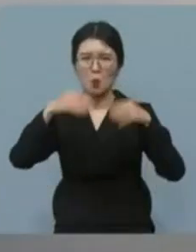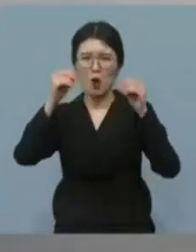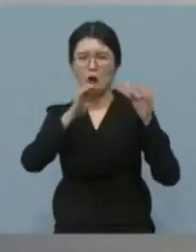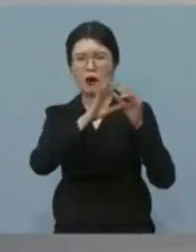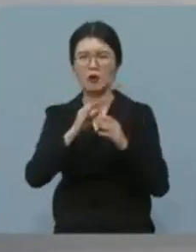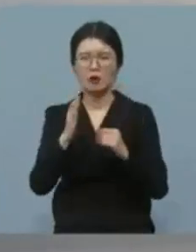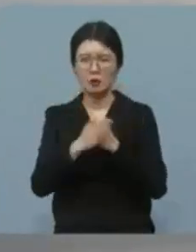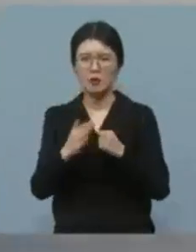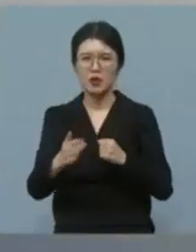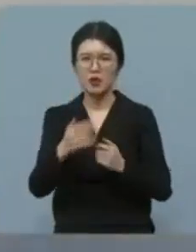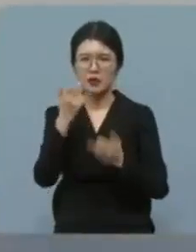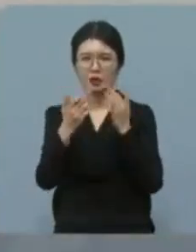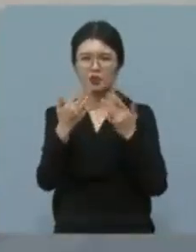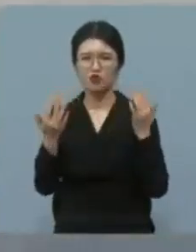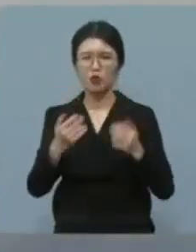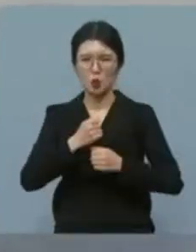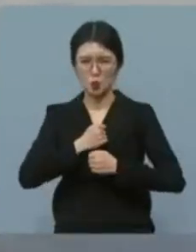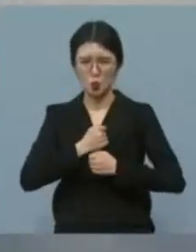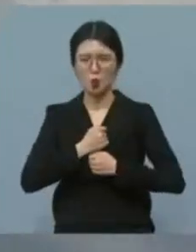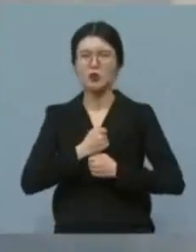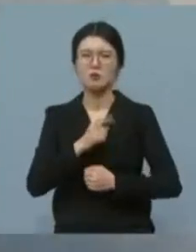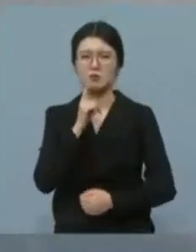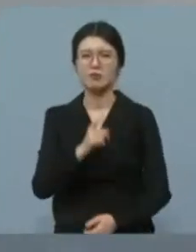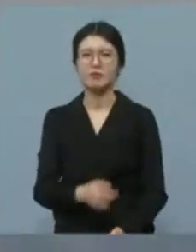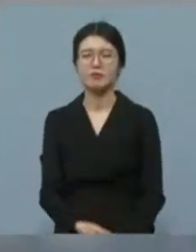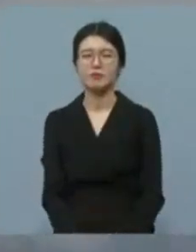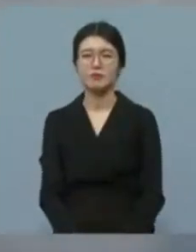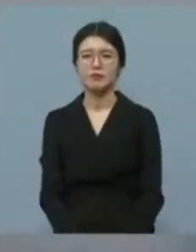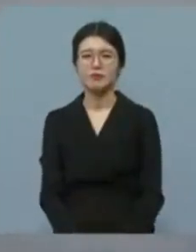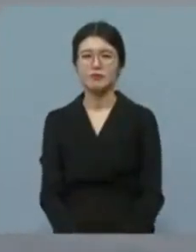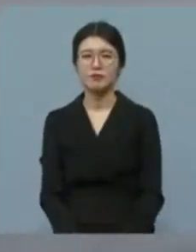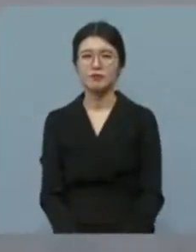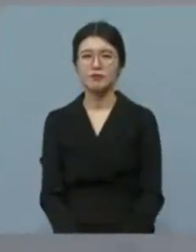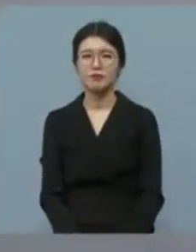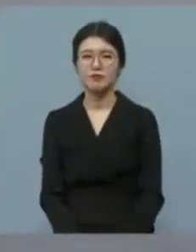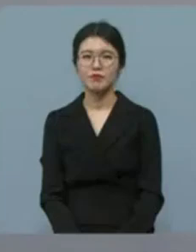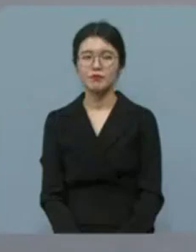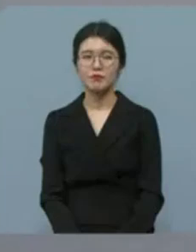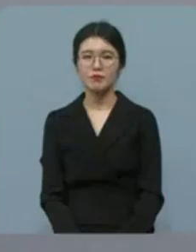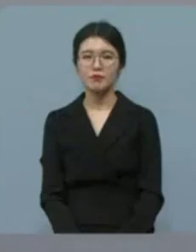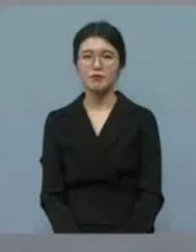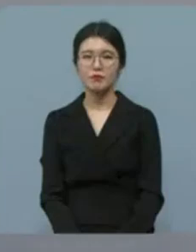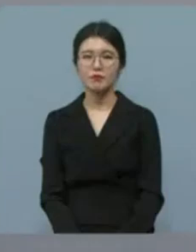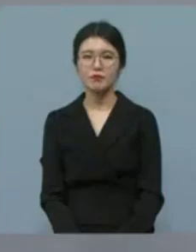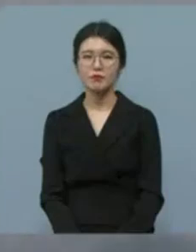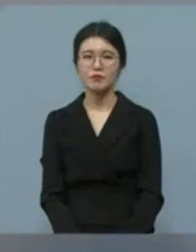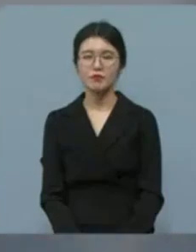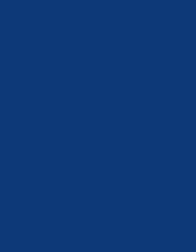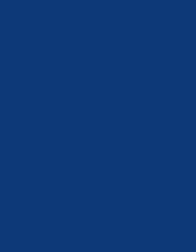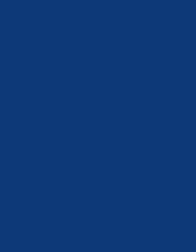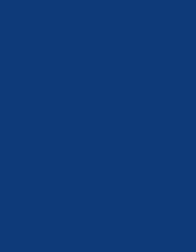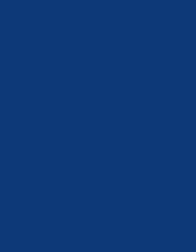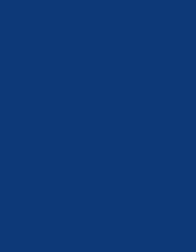이어져 산불 등 화재방에 주의한다고 강조했습니다 지금까지 보도국에서 전해드렸습니다